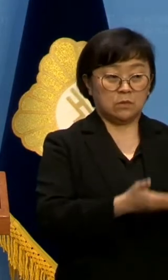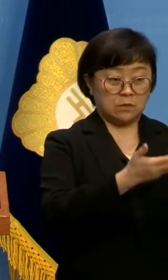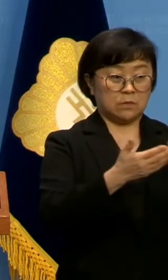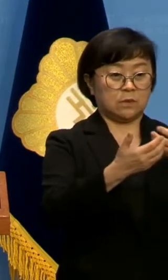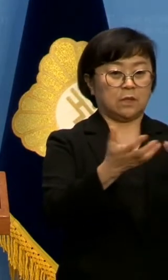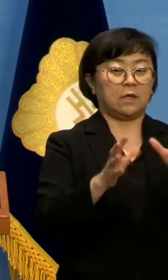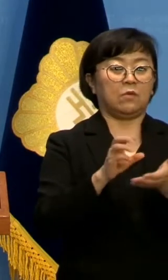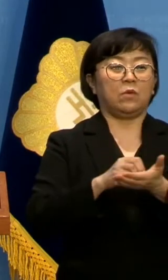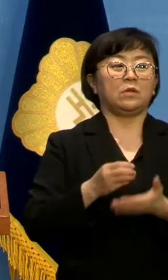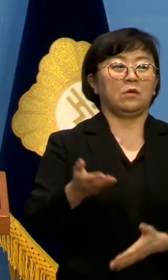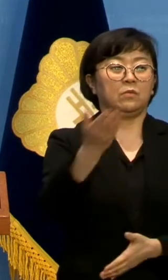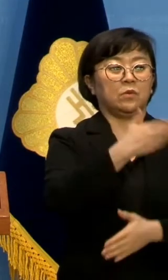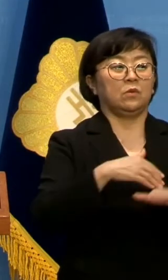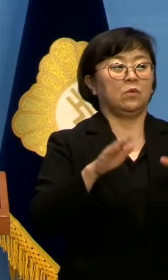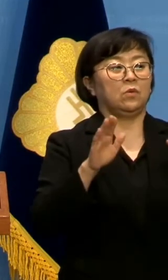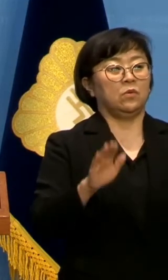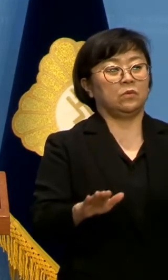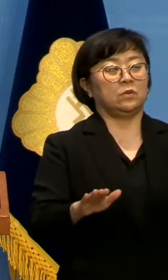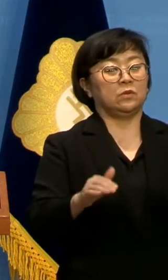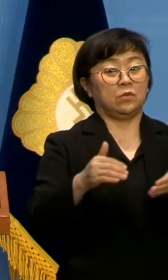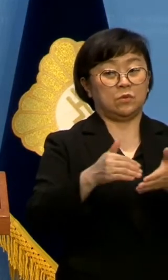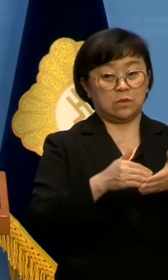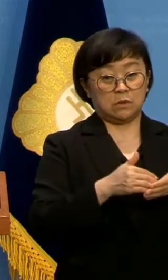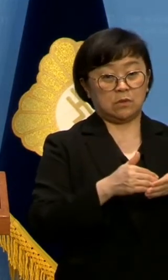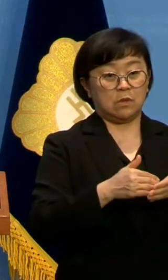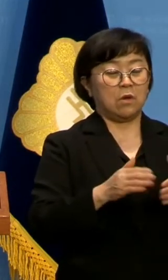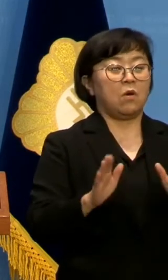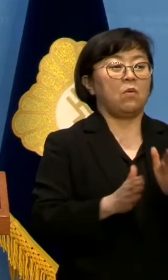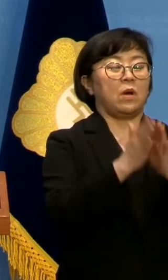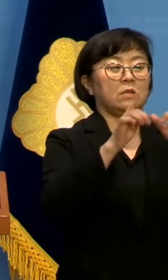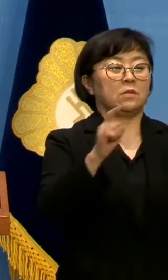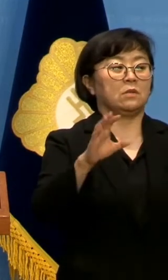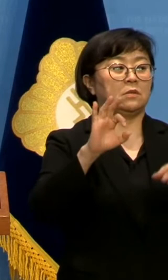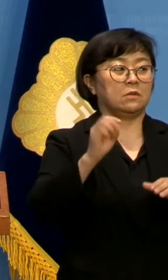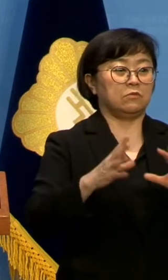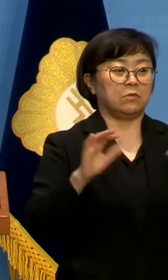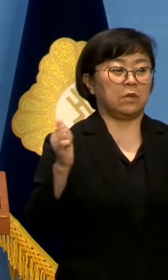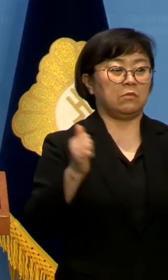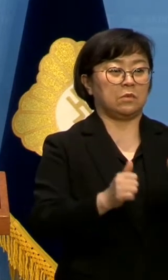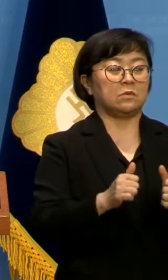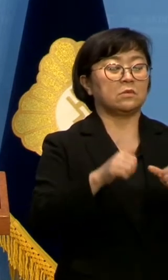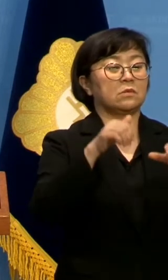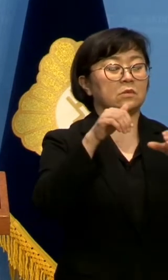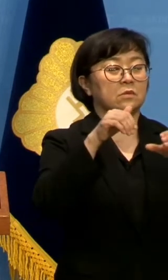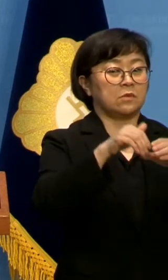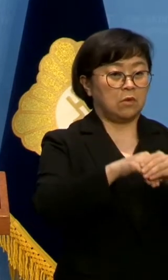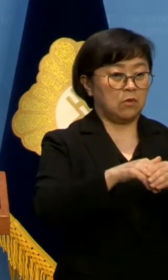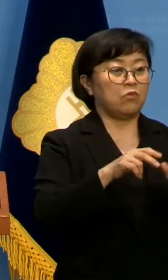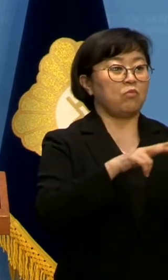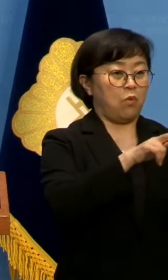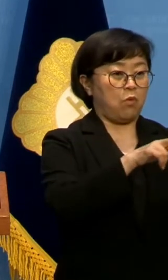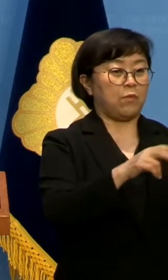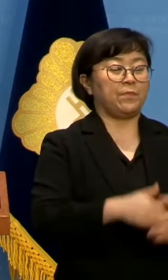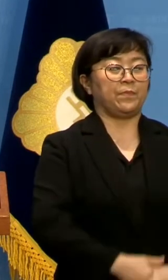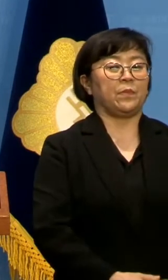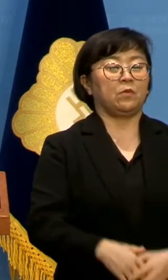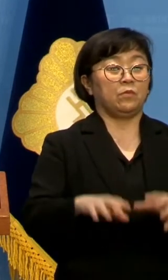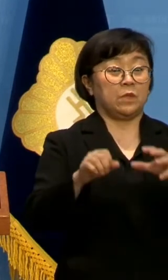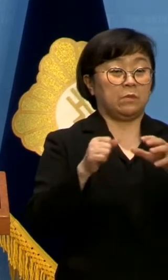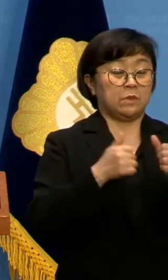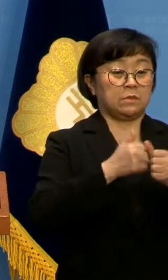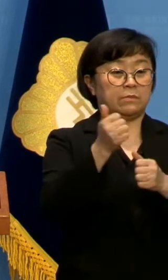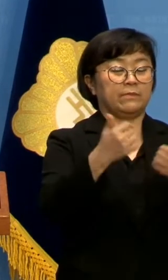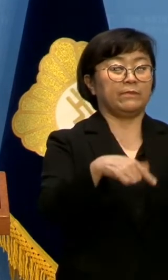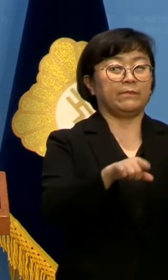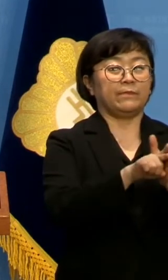동지 여러분, 저는 오늘 당의 요청에 의해 화성을 국회의원 선거에 나섭니다. 국민의힘이 승리를